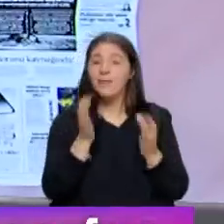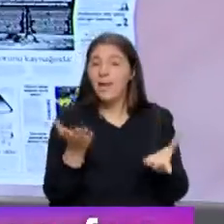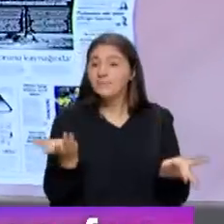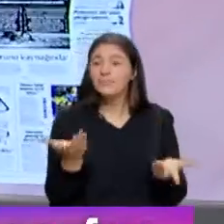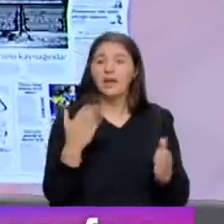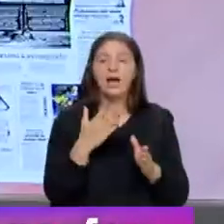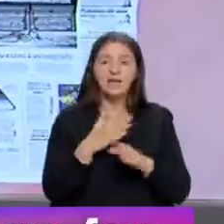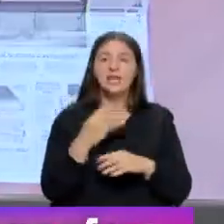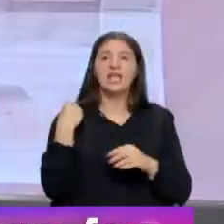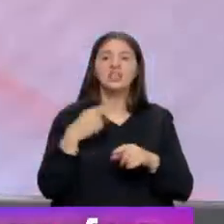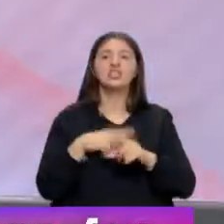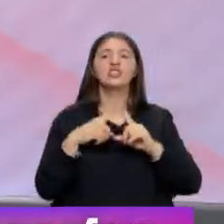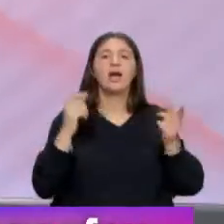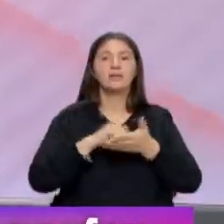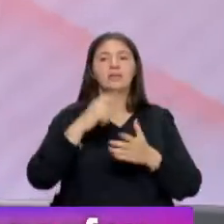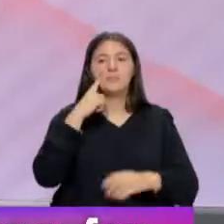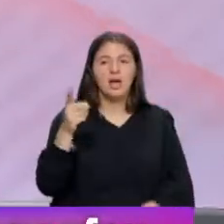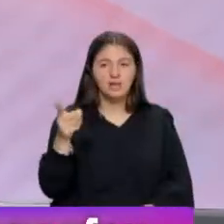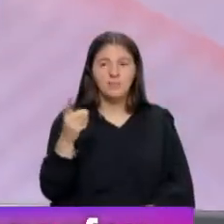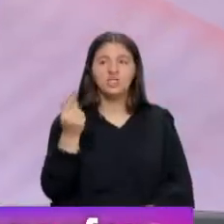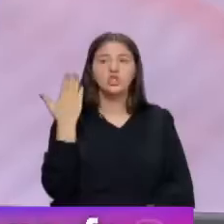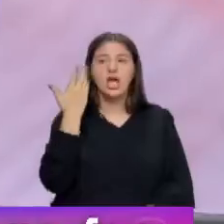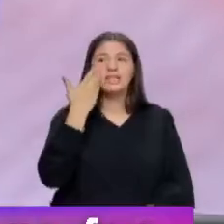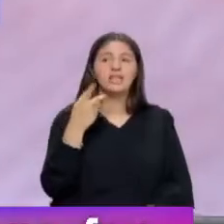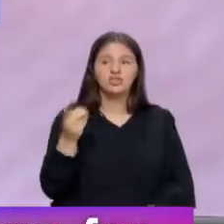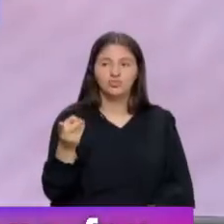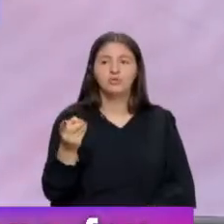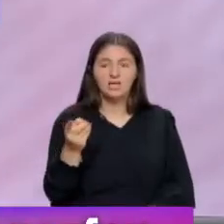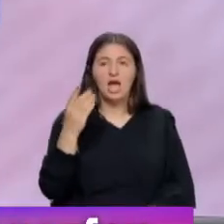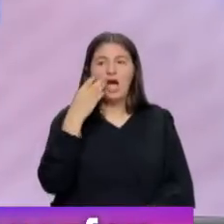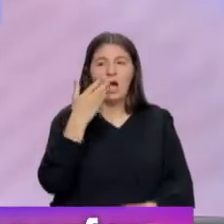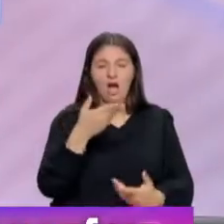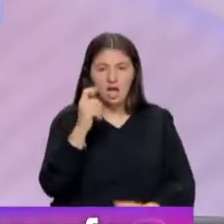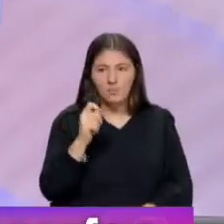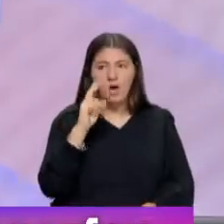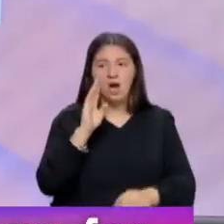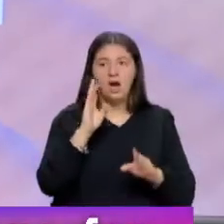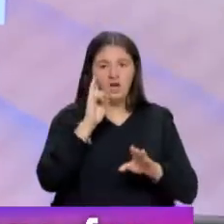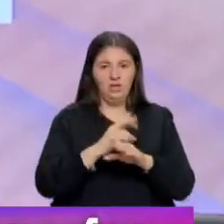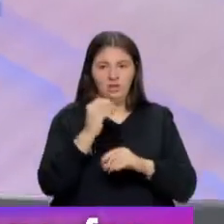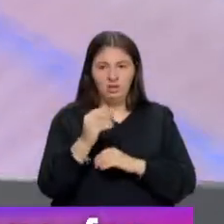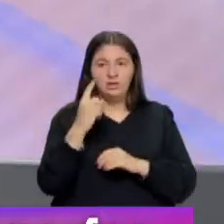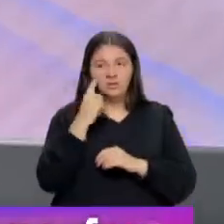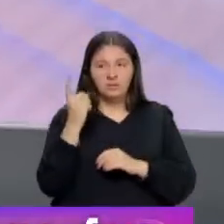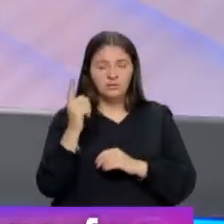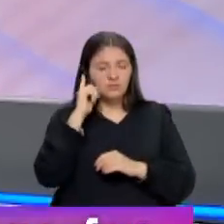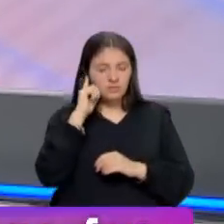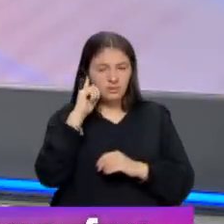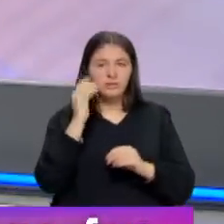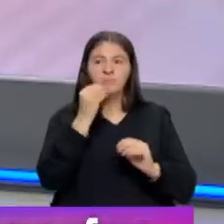Aslında Yeni Çağ gazetesinden de bakalım Az önceki izleyicimizde anlatıyor hatırlatıyor bakalım